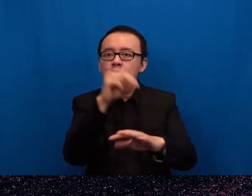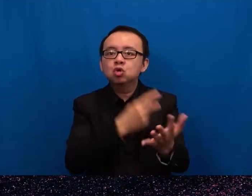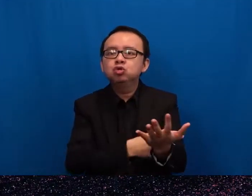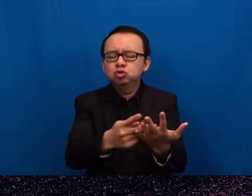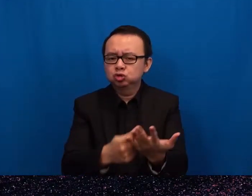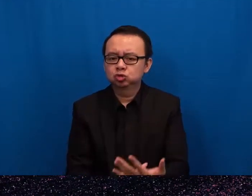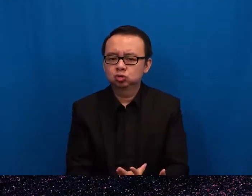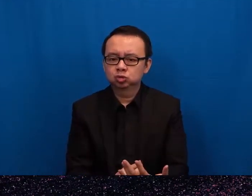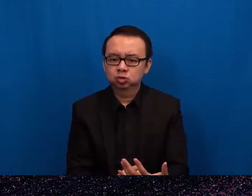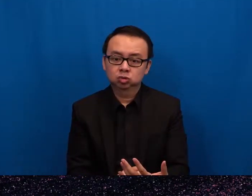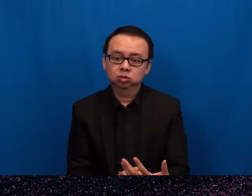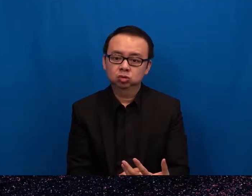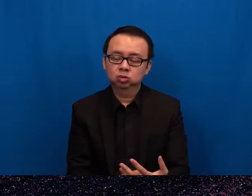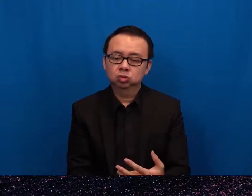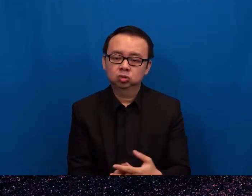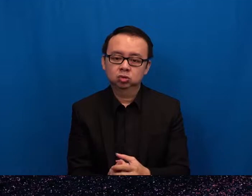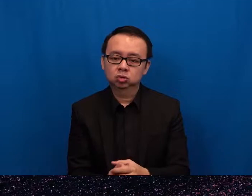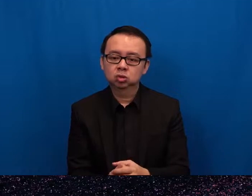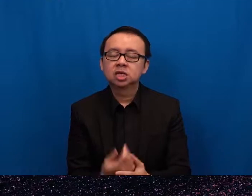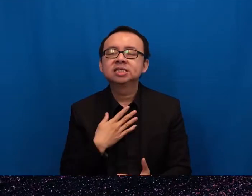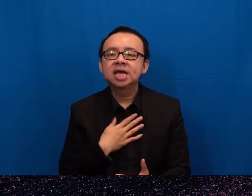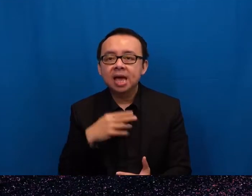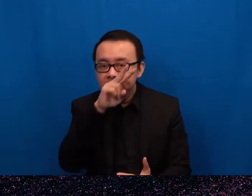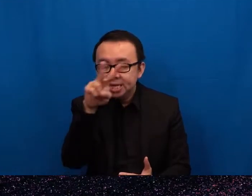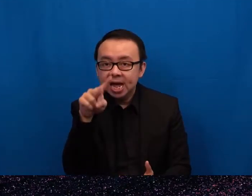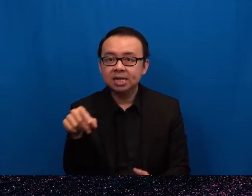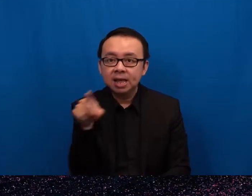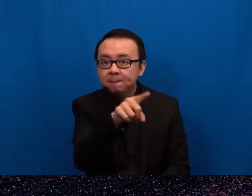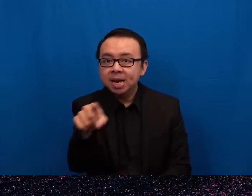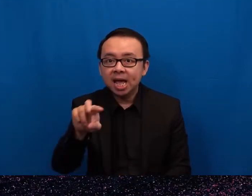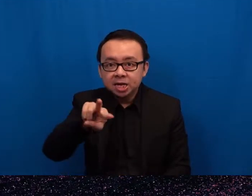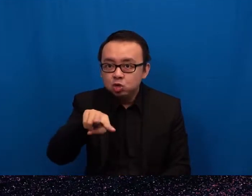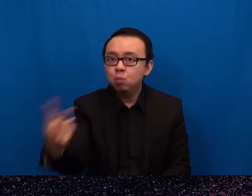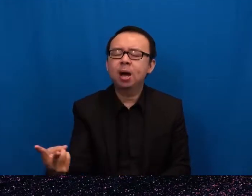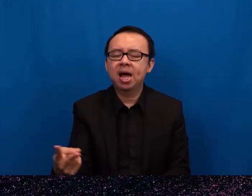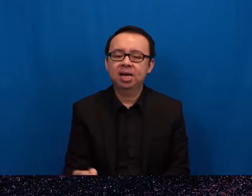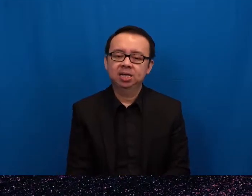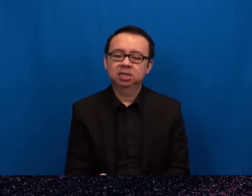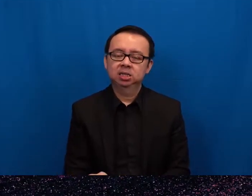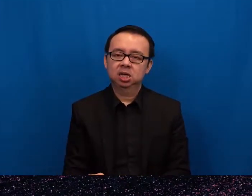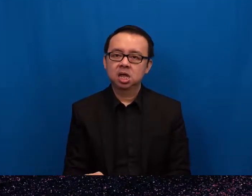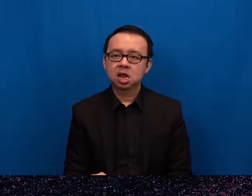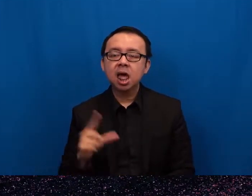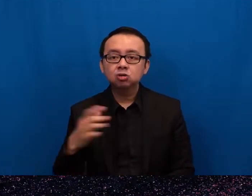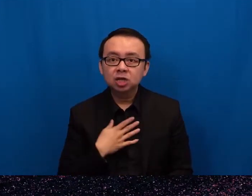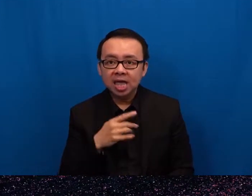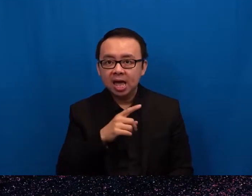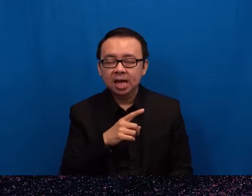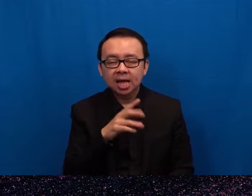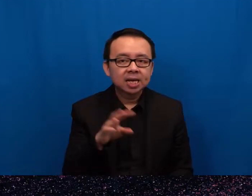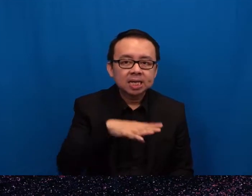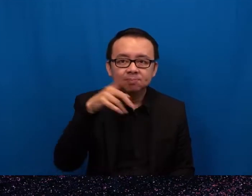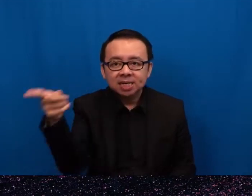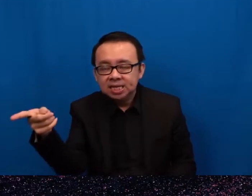Allah. Yang penting di sini adalah buah. Saya melihat mereka diubah. Lalu setelah itu dipindah saya ke tempat satu lagi. Ya, tempatnya